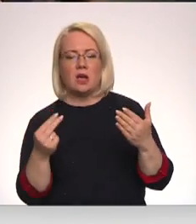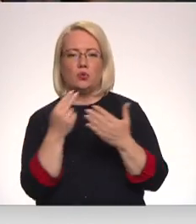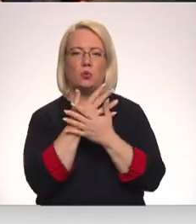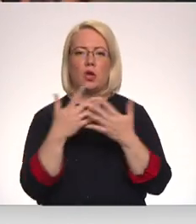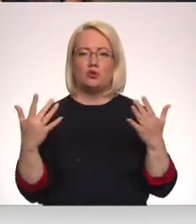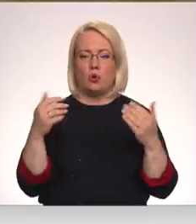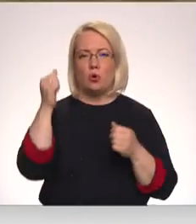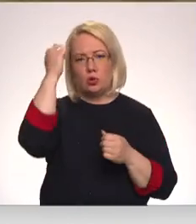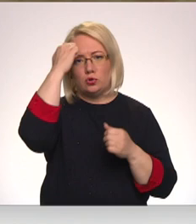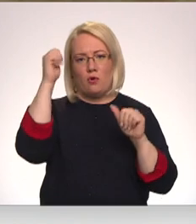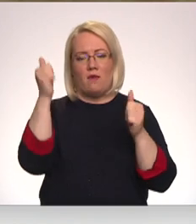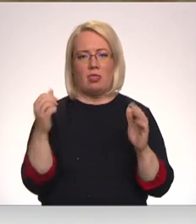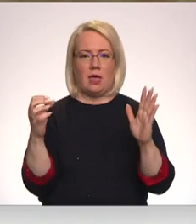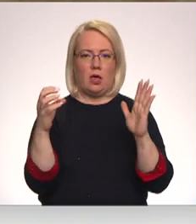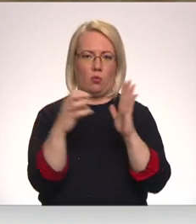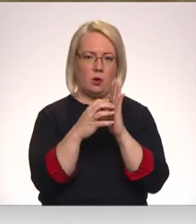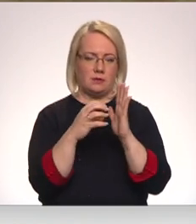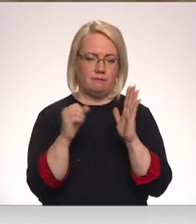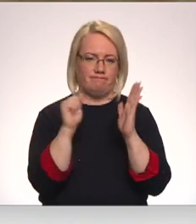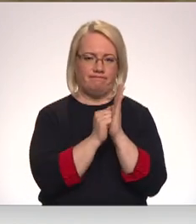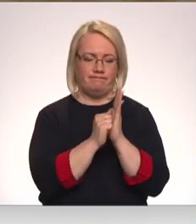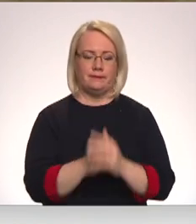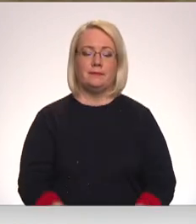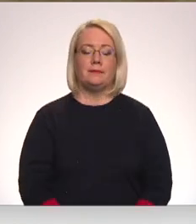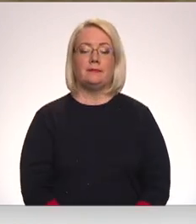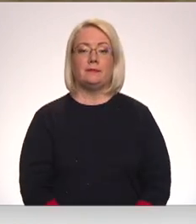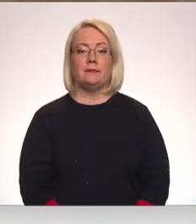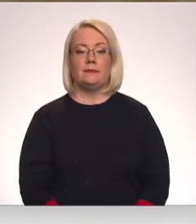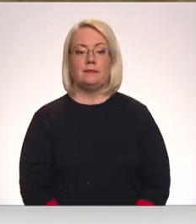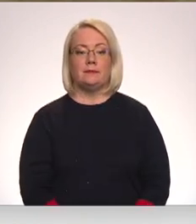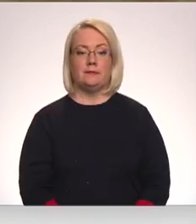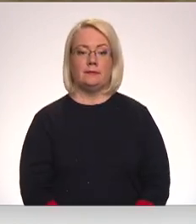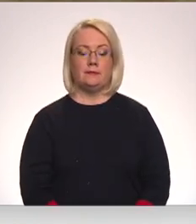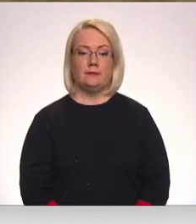dažādos suvenīros. Sandra Paegļkalne, Kaspars Daņiļevičs, Vidusdaugavas televīzija.